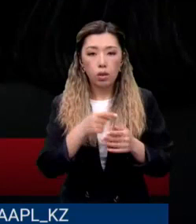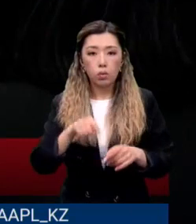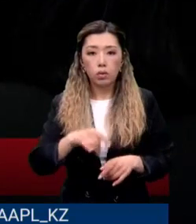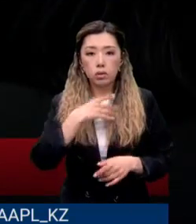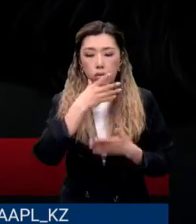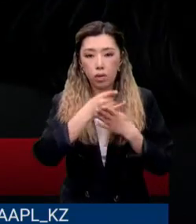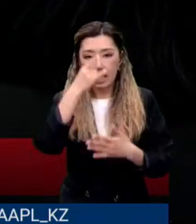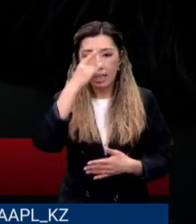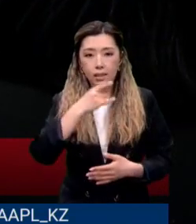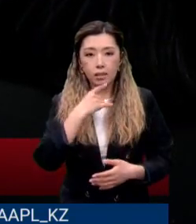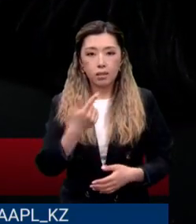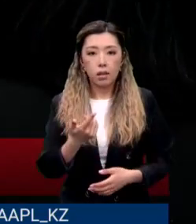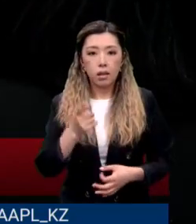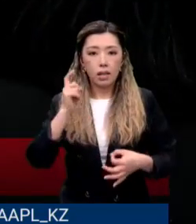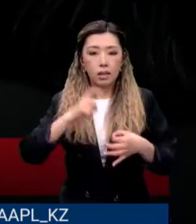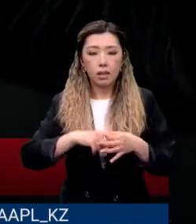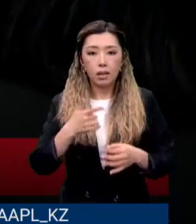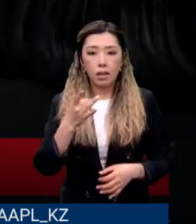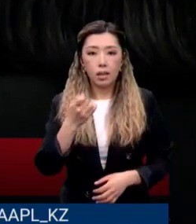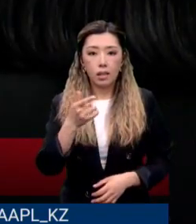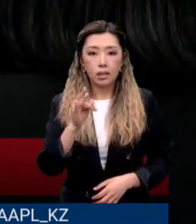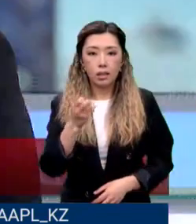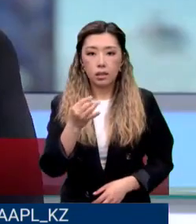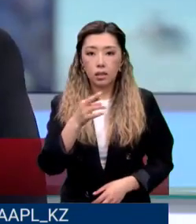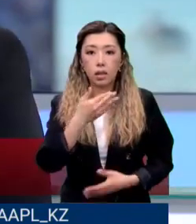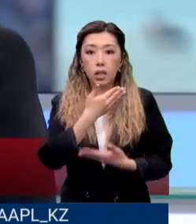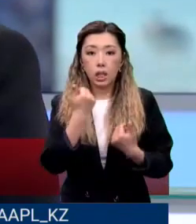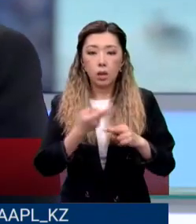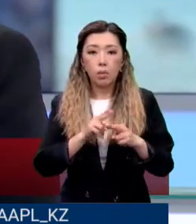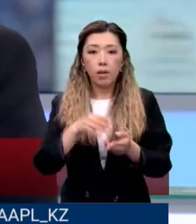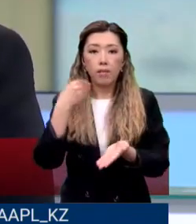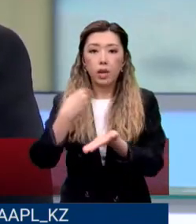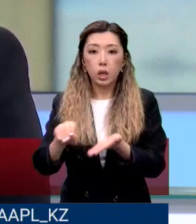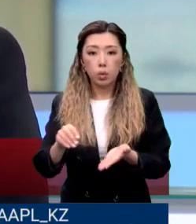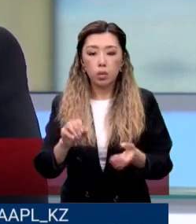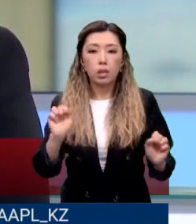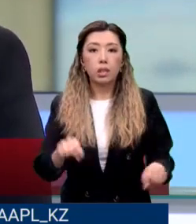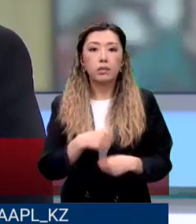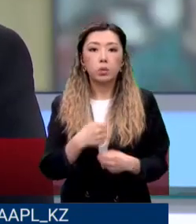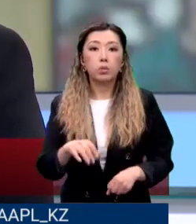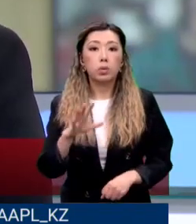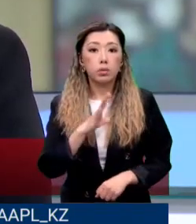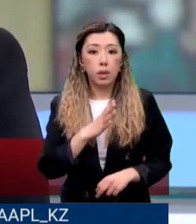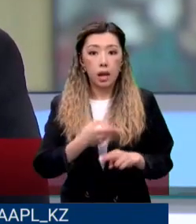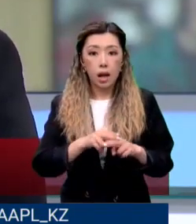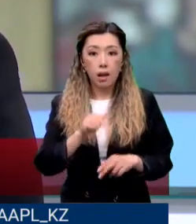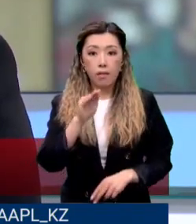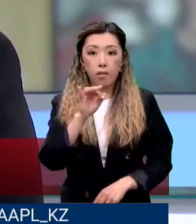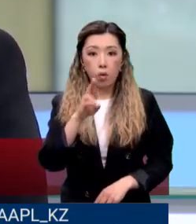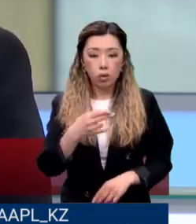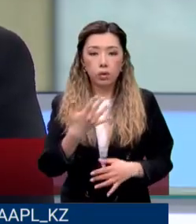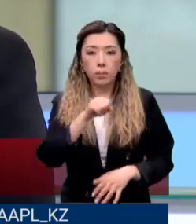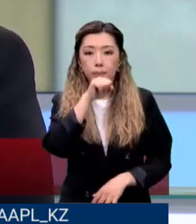Казахстане. Поэтому его было невозможно приобрести. С помощью фонда эта процедура начата.